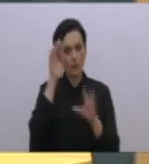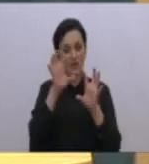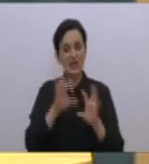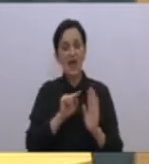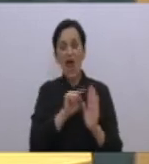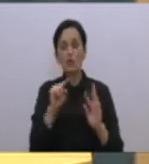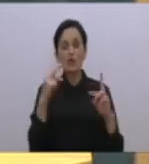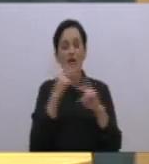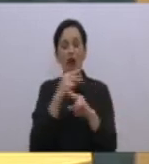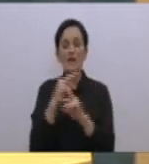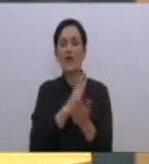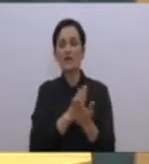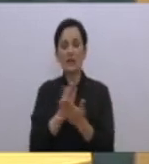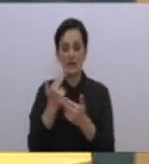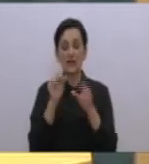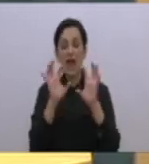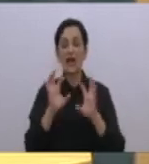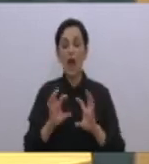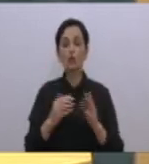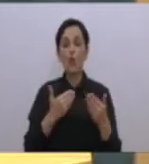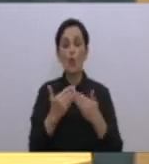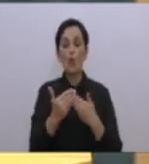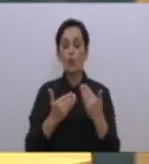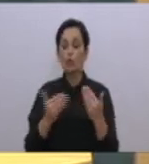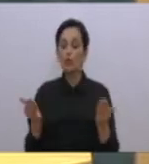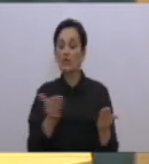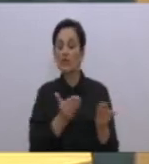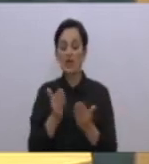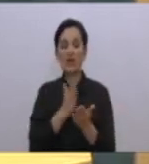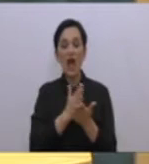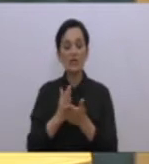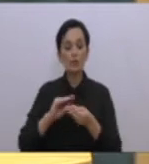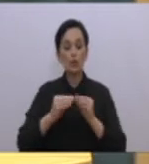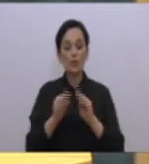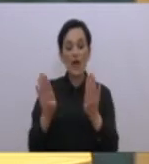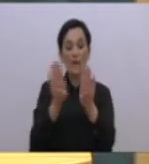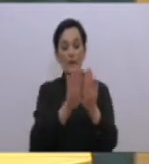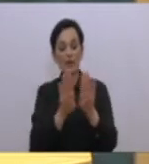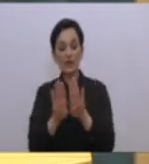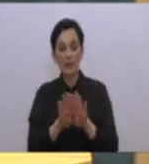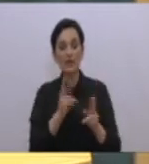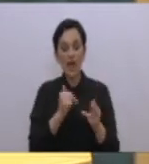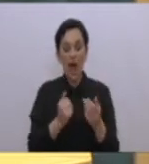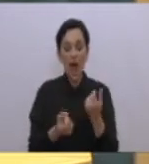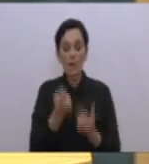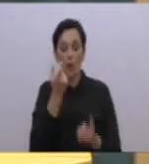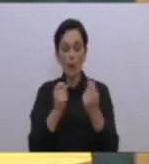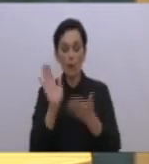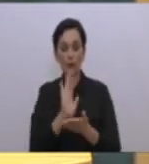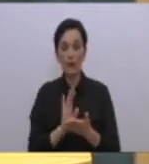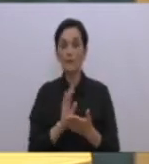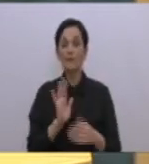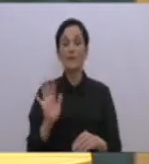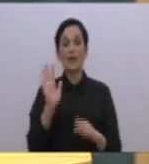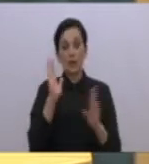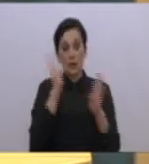არსებული ხარვეზებისა და კანონების ურთიერთმიმართების ფარგლებში არსებული გამოწვევების იდენტიფიცირება და აღმოფხვა. გარემოს დაცვისა